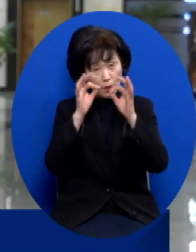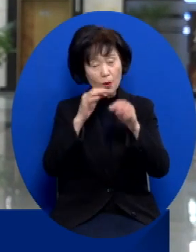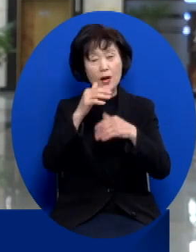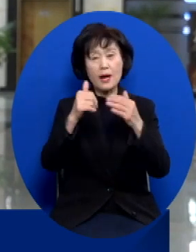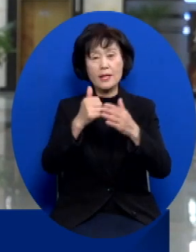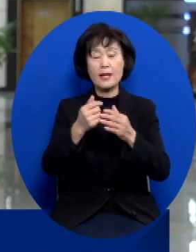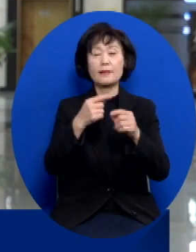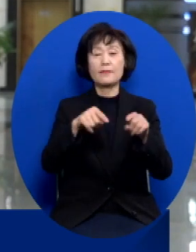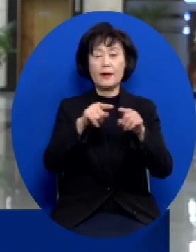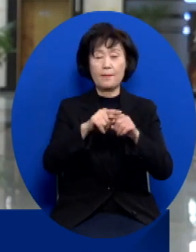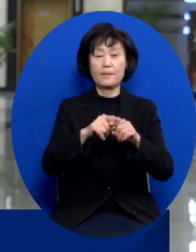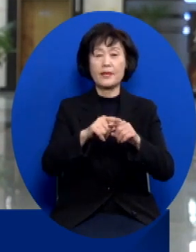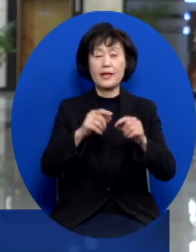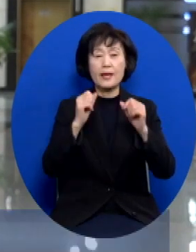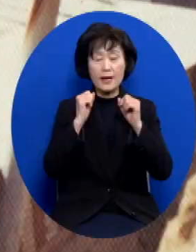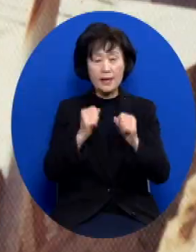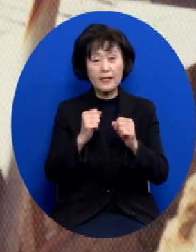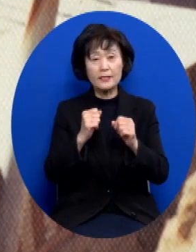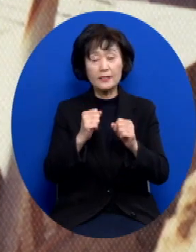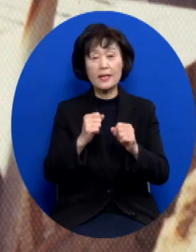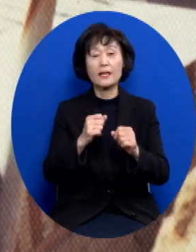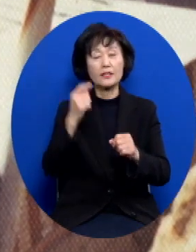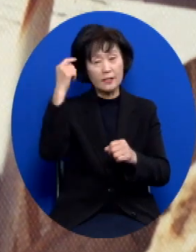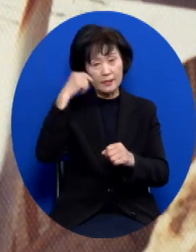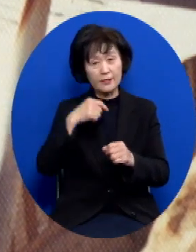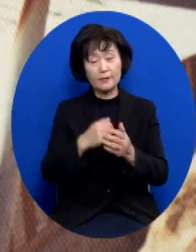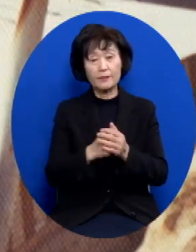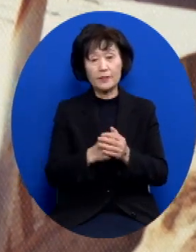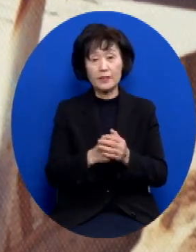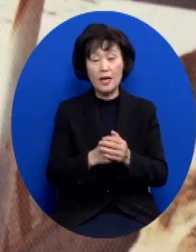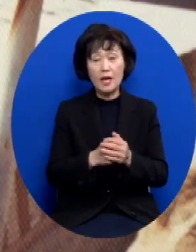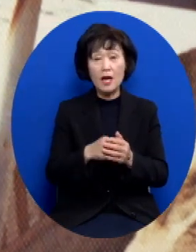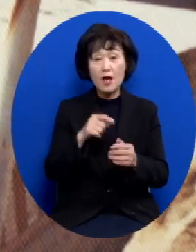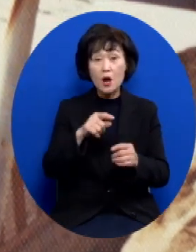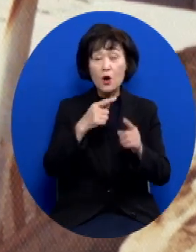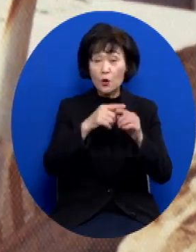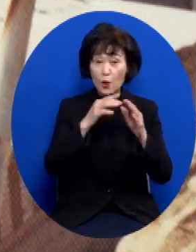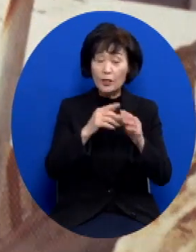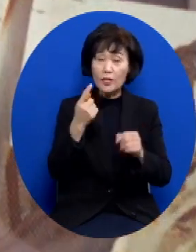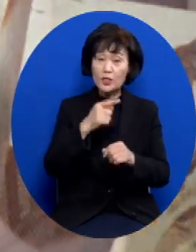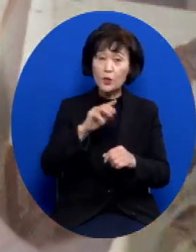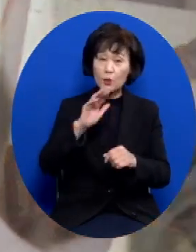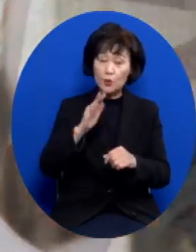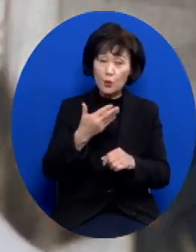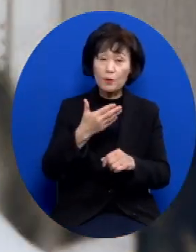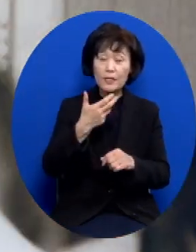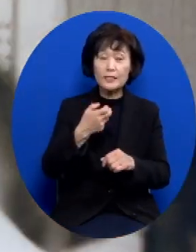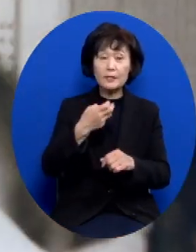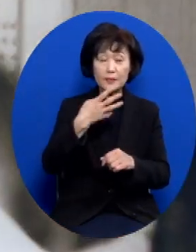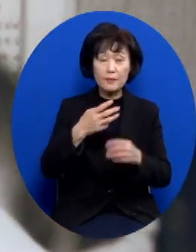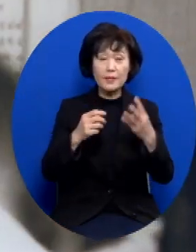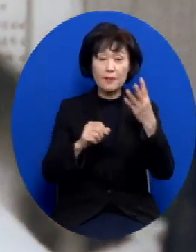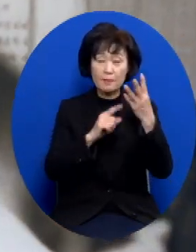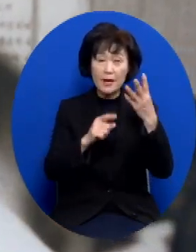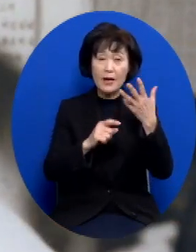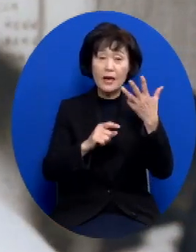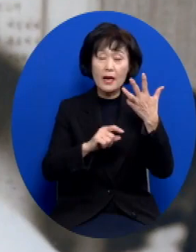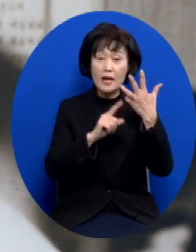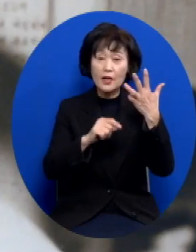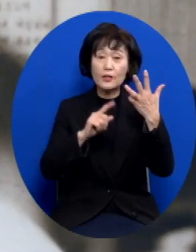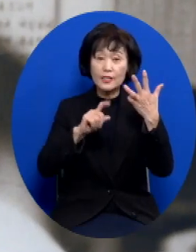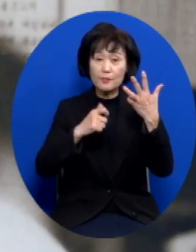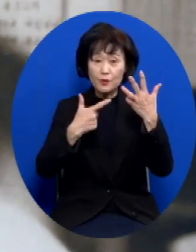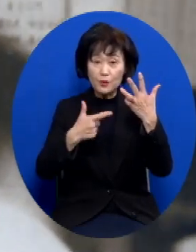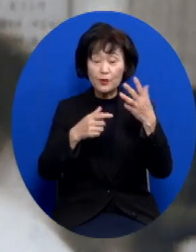하신다 이런 거를 저희가 느꼈습니다. 청주중앙순복음교회는 1973년 8월 16일 청주시